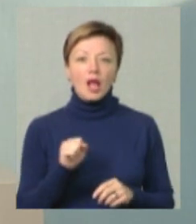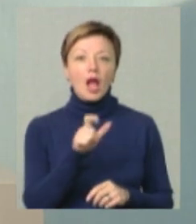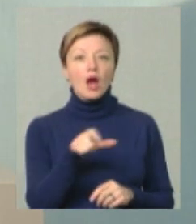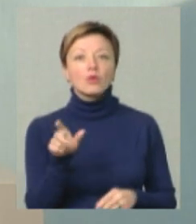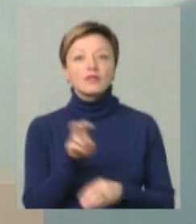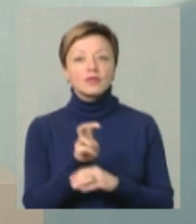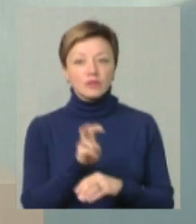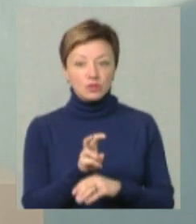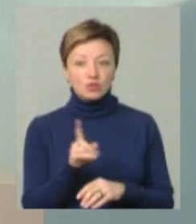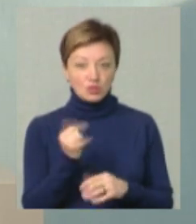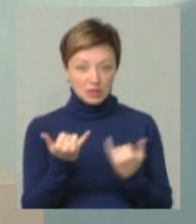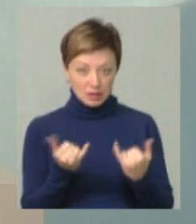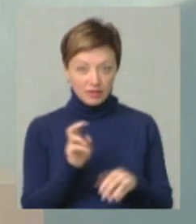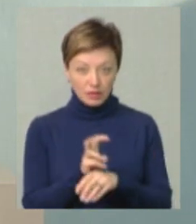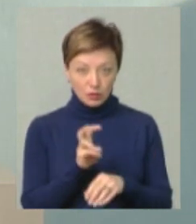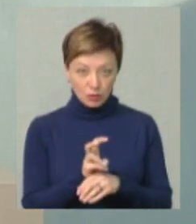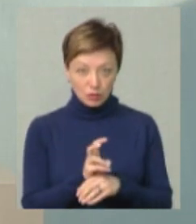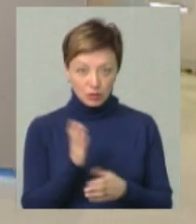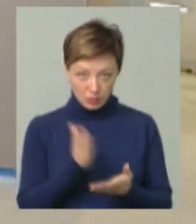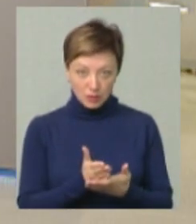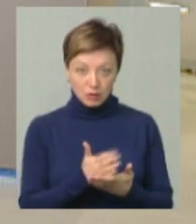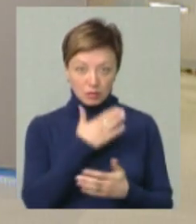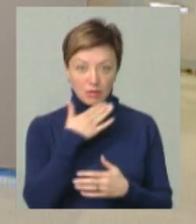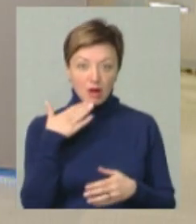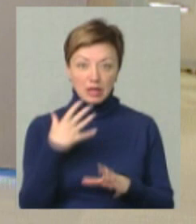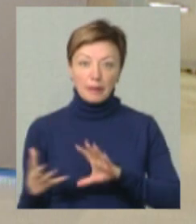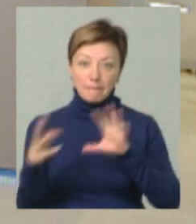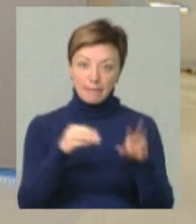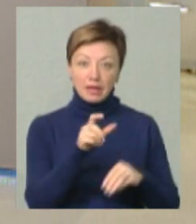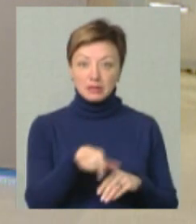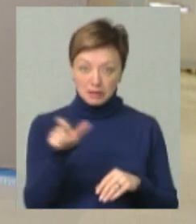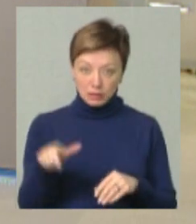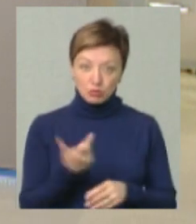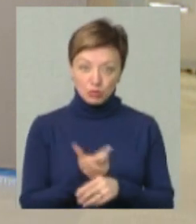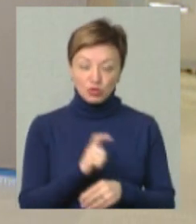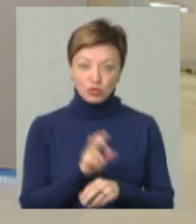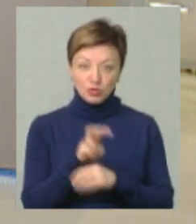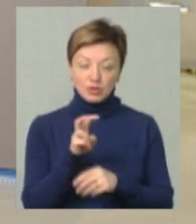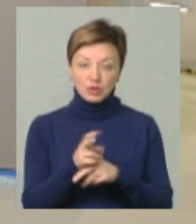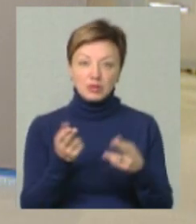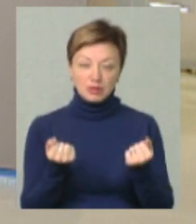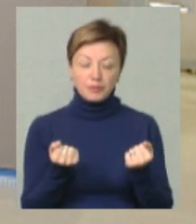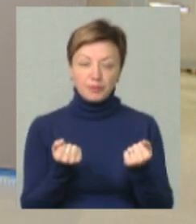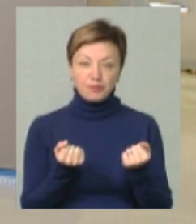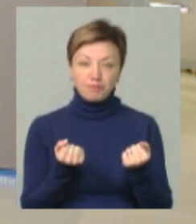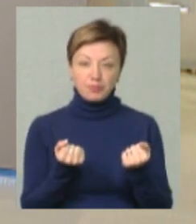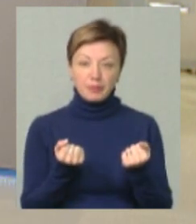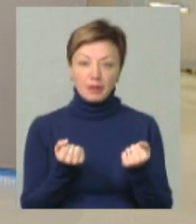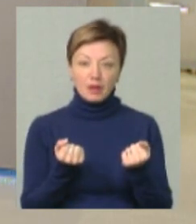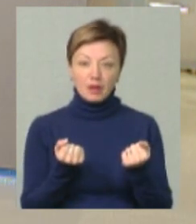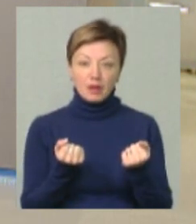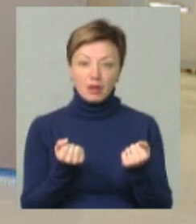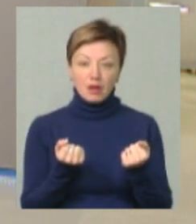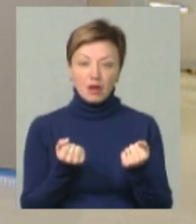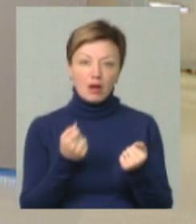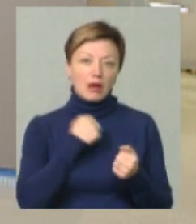відвідувачів, бо ж я так розумію, що відвідувачі зараз до вас ходять, і багато переселенців, напевно, більше ходять. Ну, то чи не проявляють